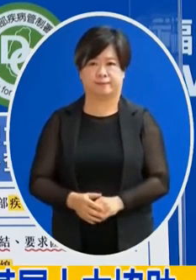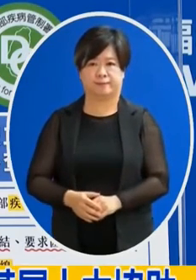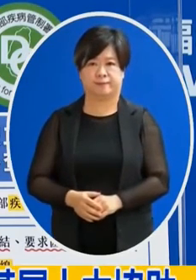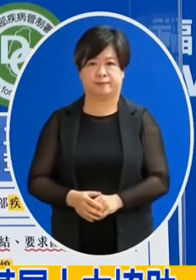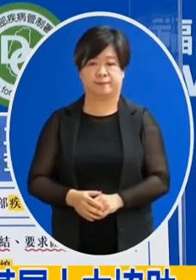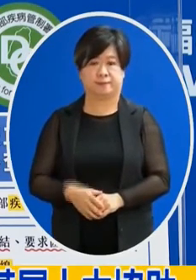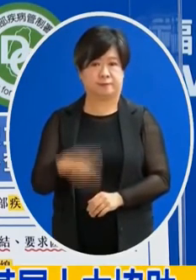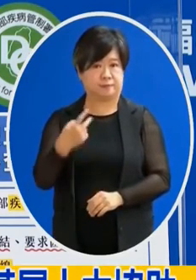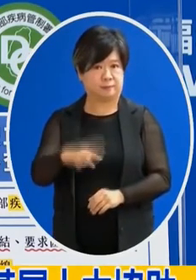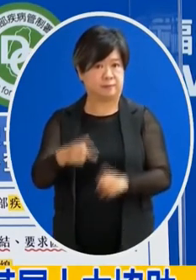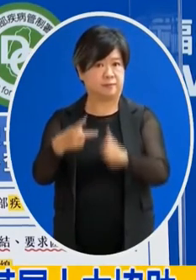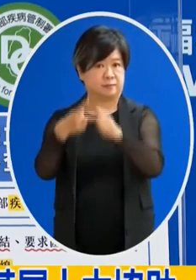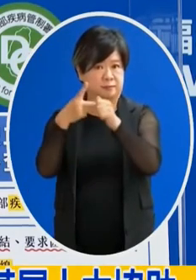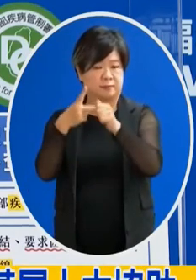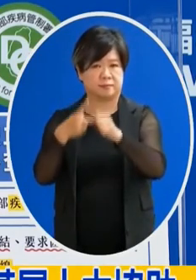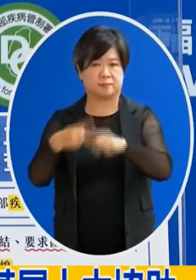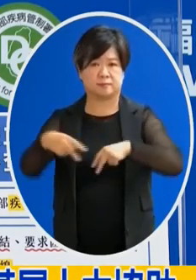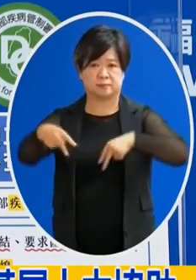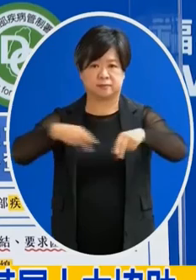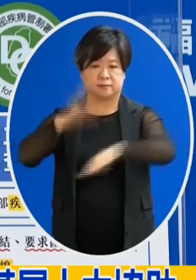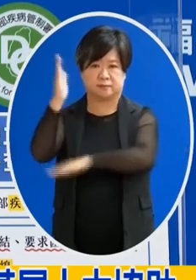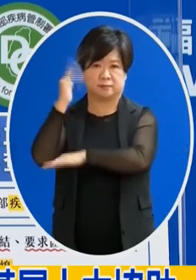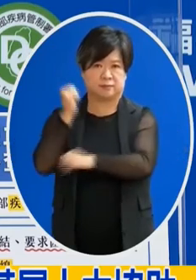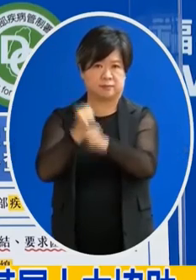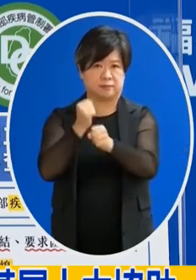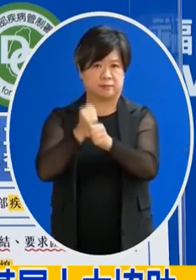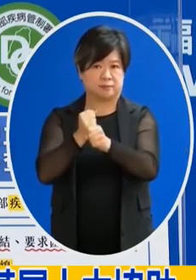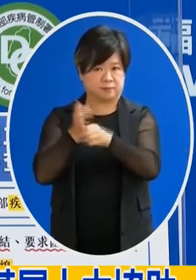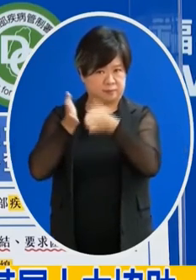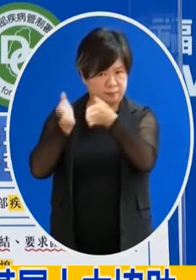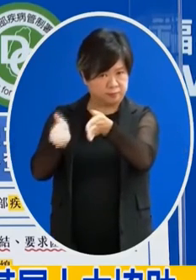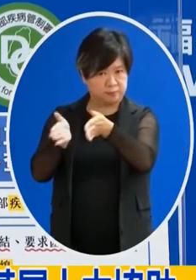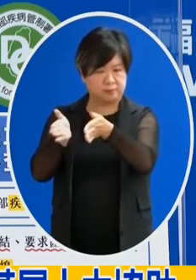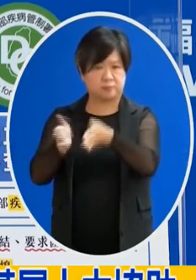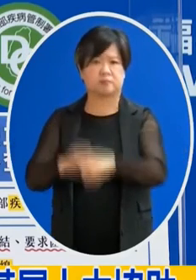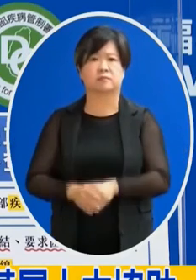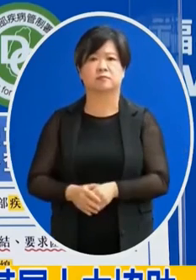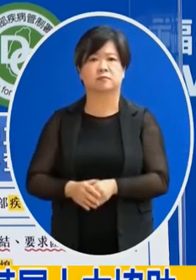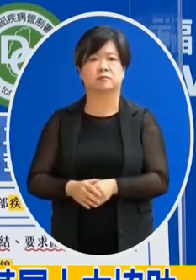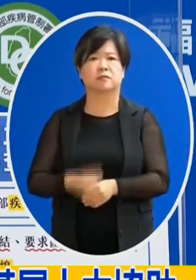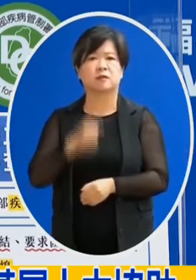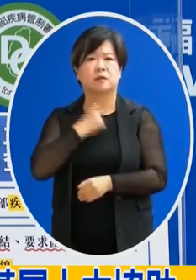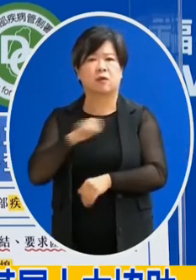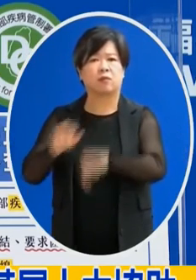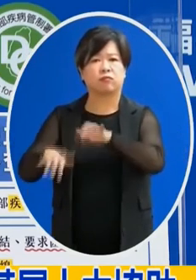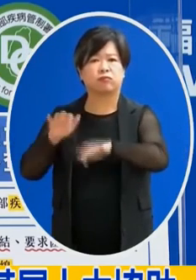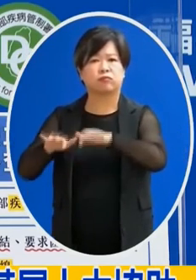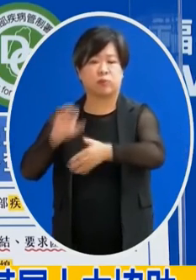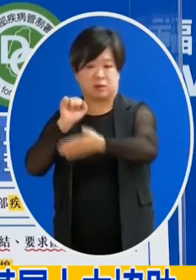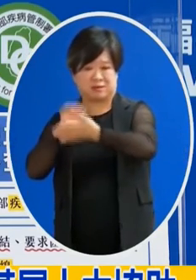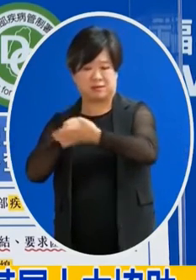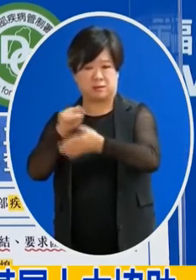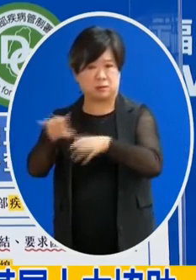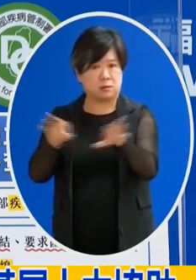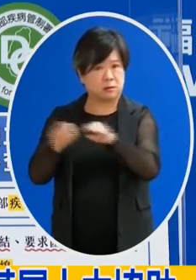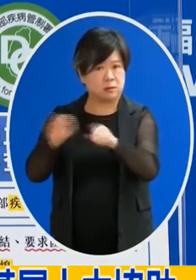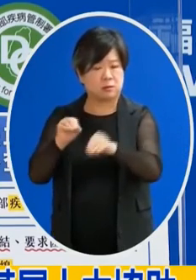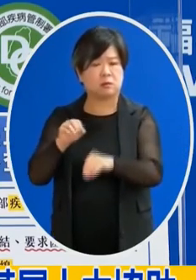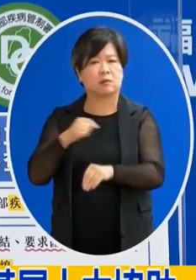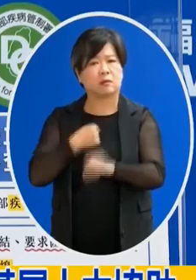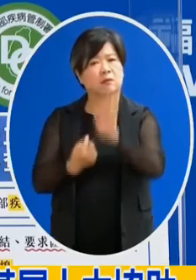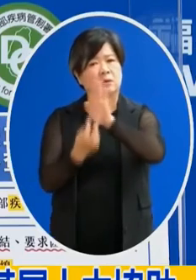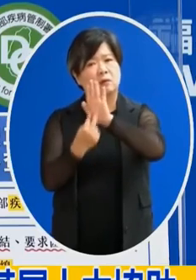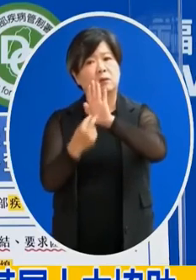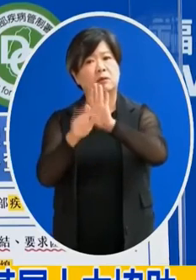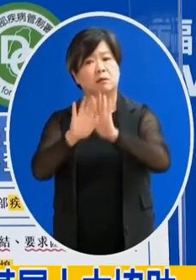是在行政在这个必须登打的资料的部分，刚刚也说明，